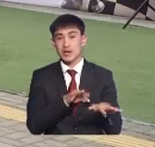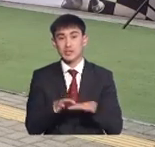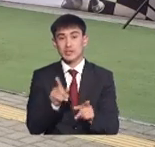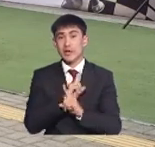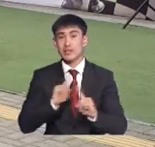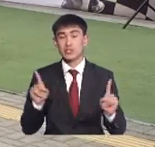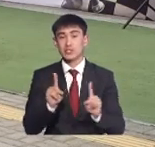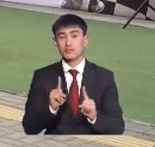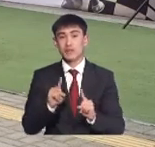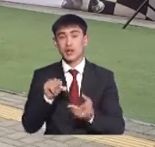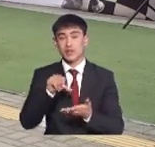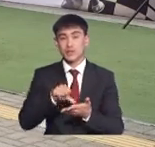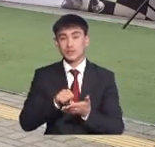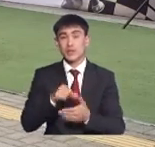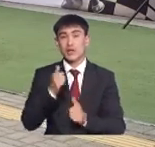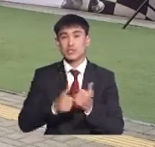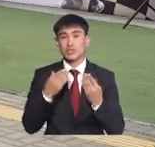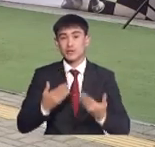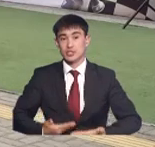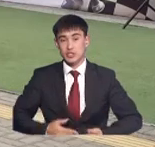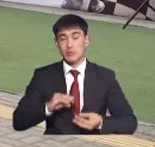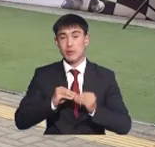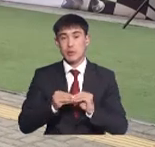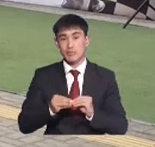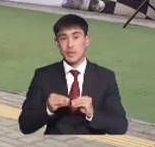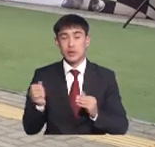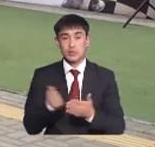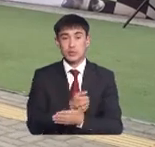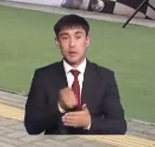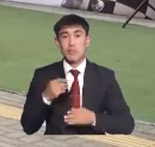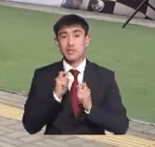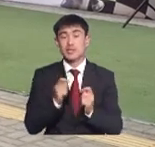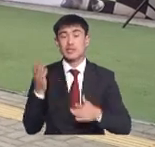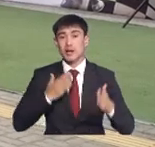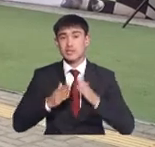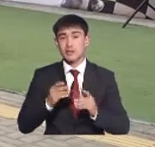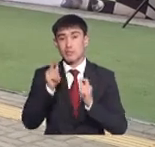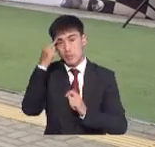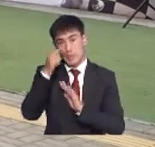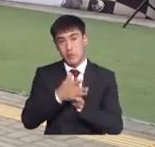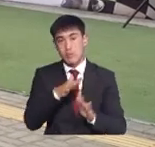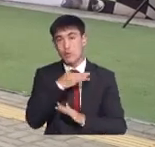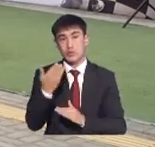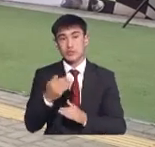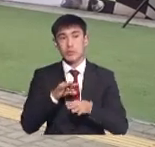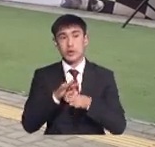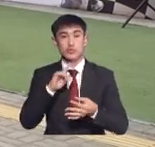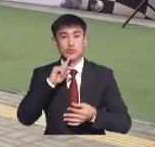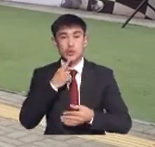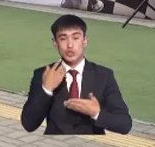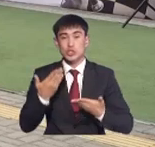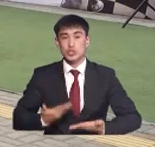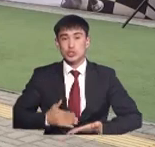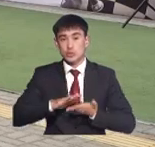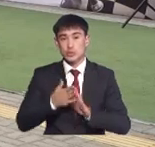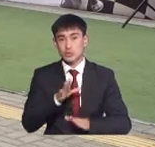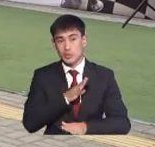Отвлечь наших постояльцев от каждодневного Быта и проблем а также подарить им радость мы понимаем что многие из них проходят через сложные жизненные